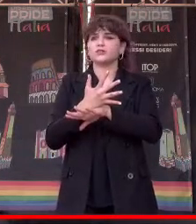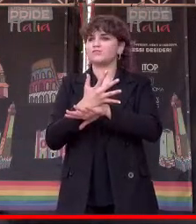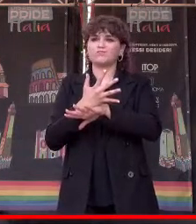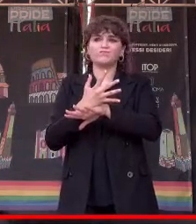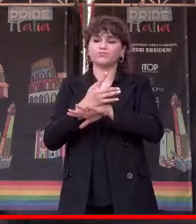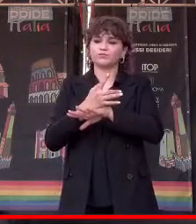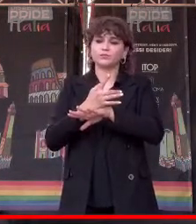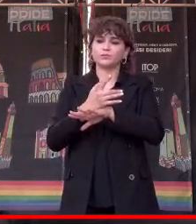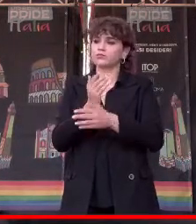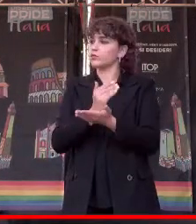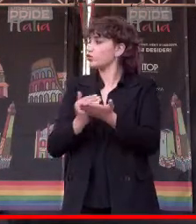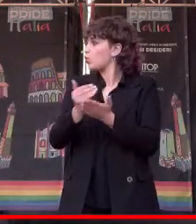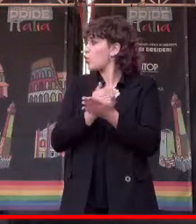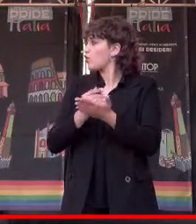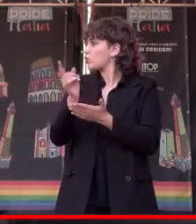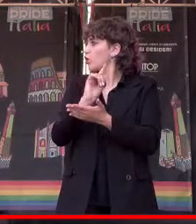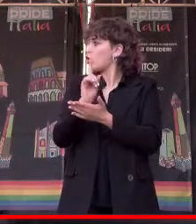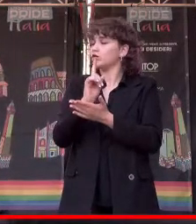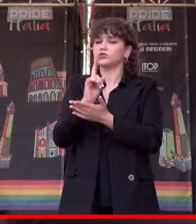stesse.